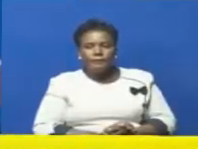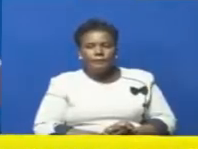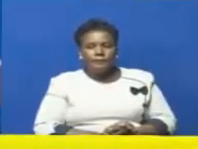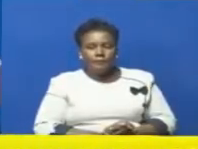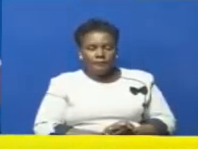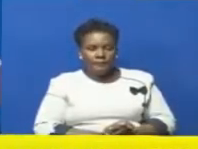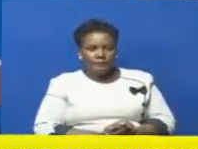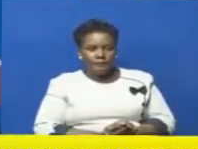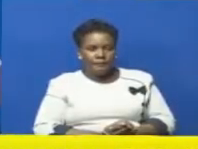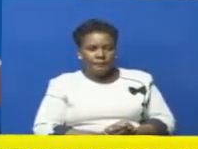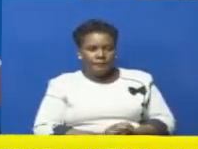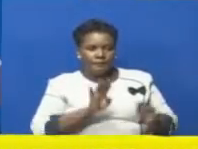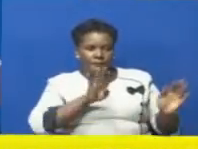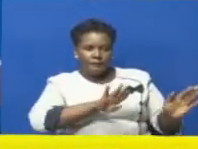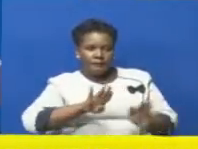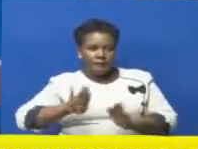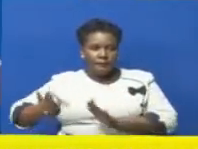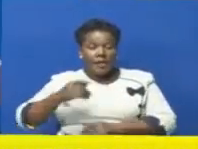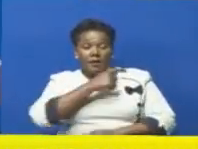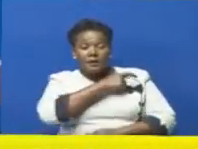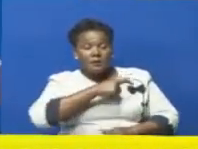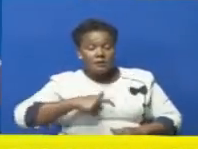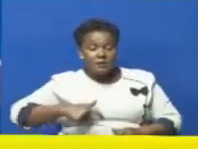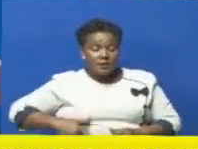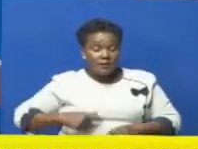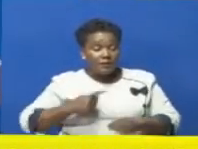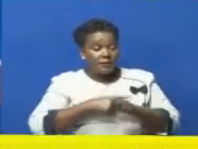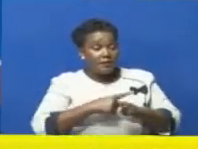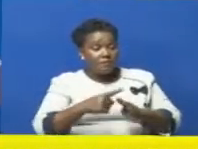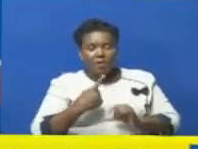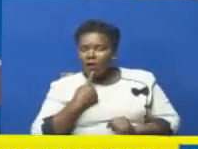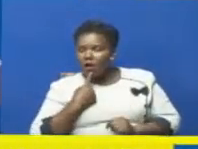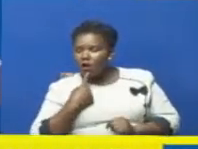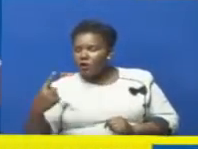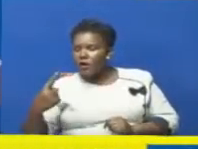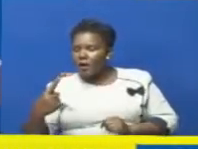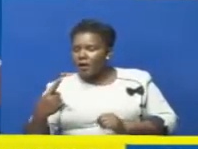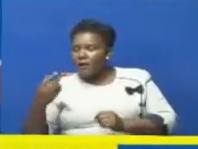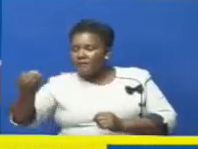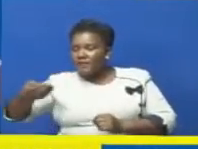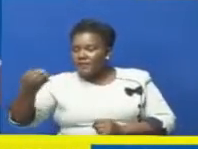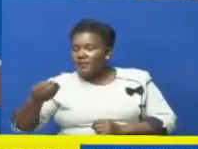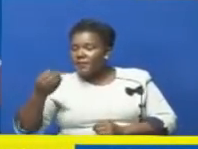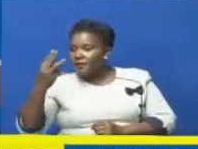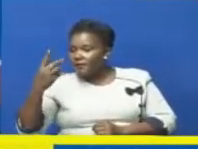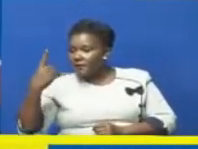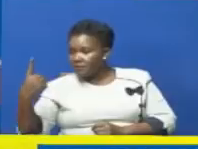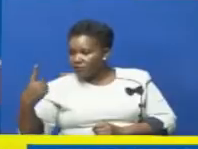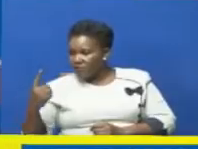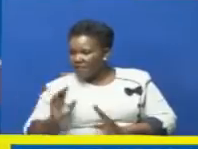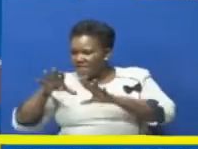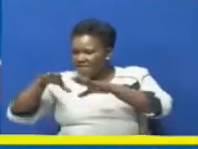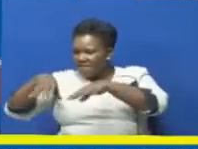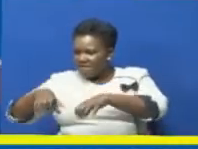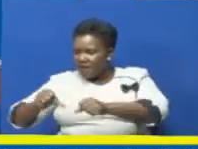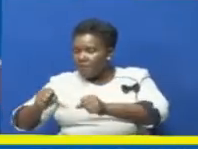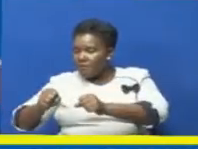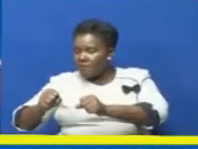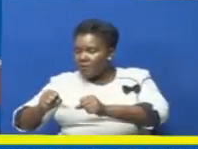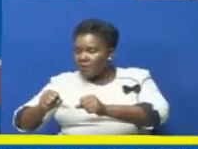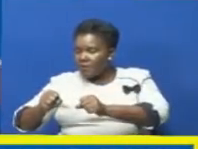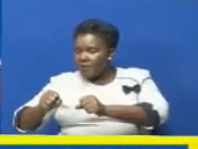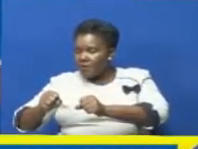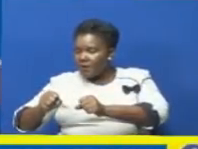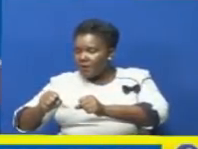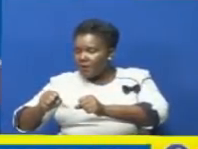Rais Samia Suluhu Hassan ameamuru vijiji 31 kati ya 58 vilivyovamia hifadhi ya taifa ya Ruaha na bonde